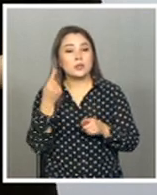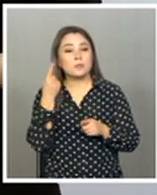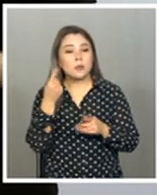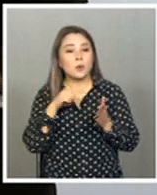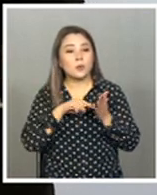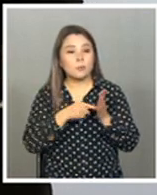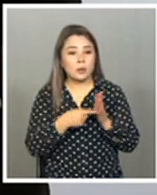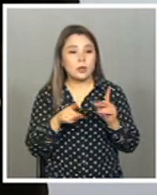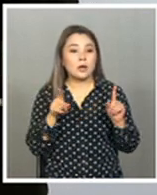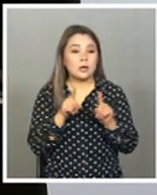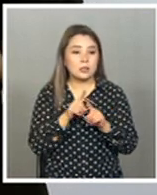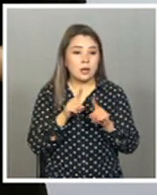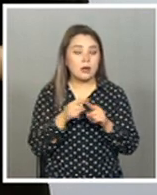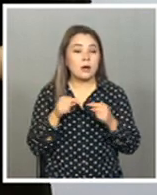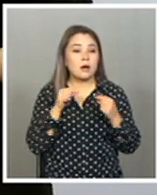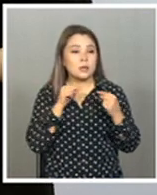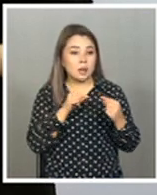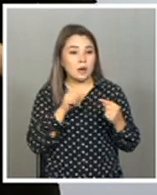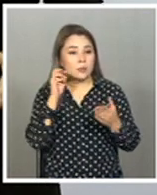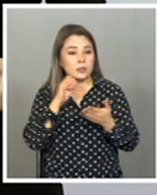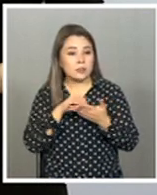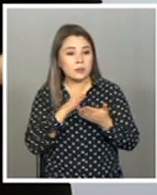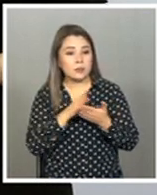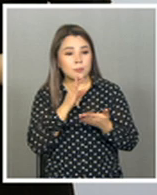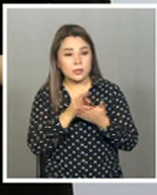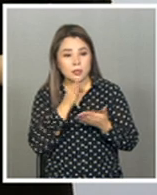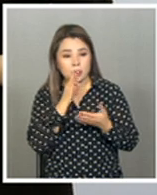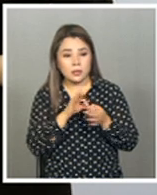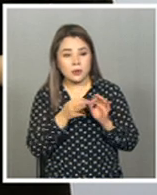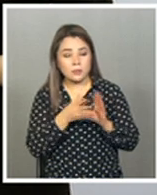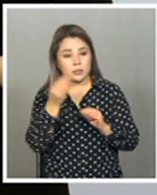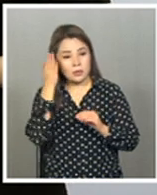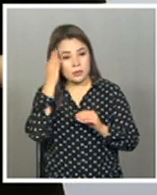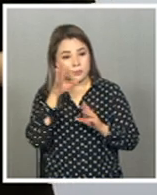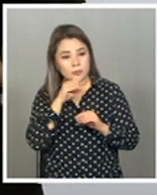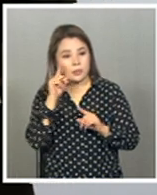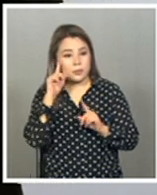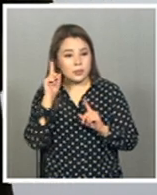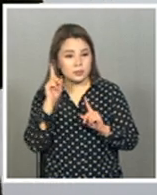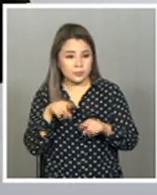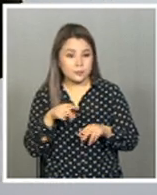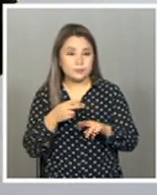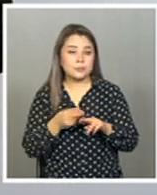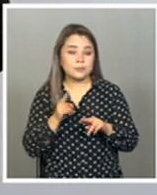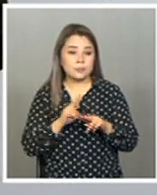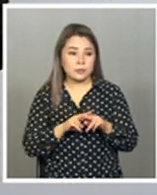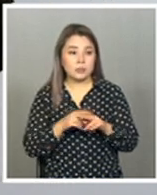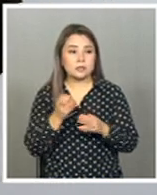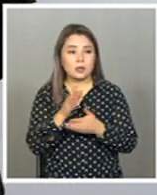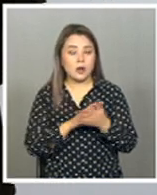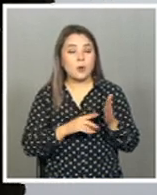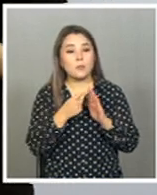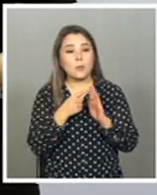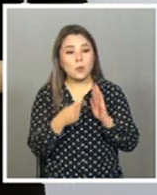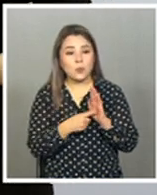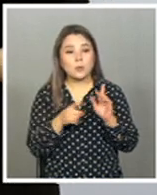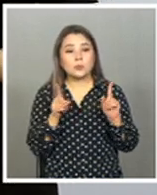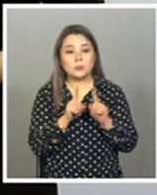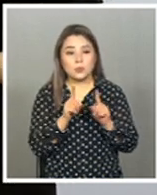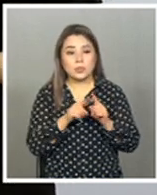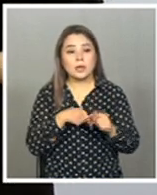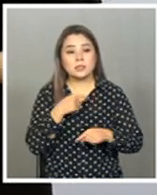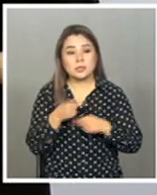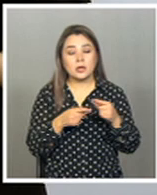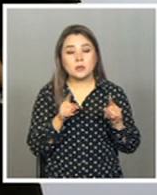оған қарама-қарсы сан шығатыны туралы қасиеттерді білетінбіз. Әрі қарай бөлу амалы бойынша келесі